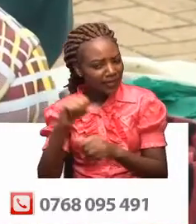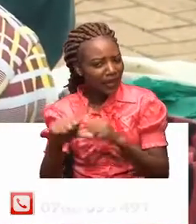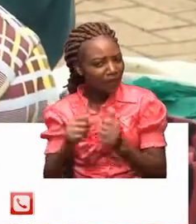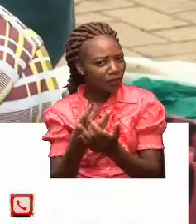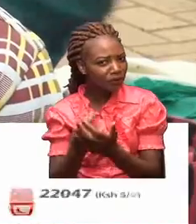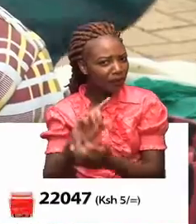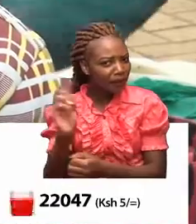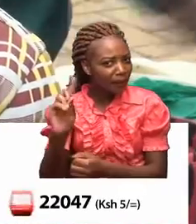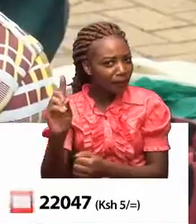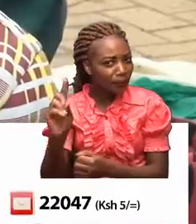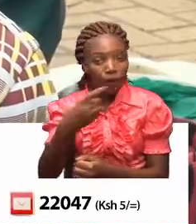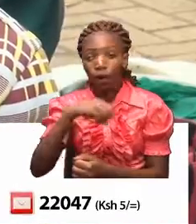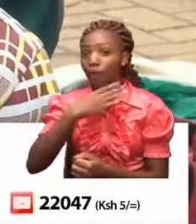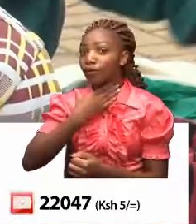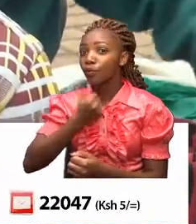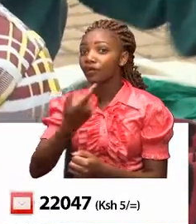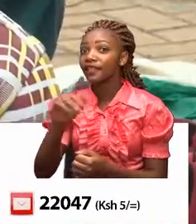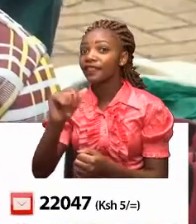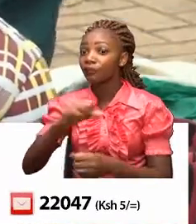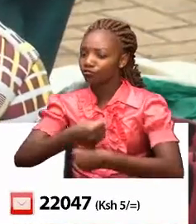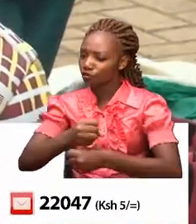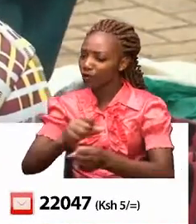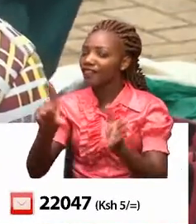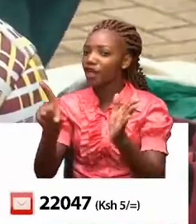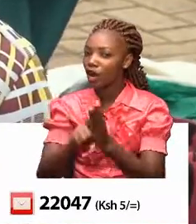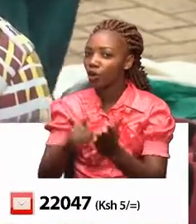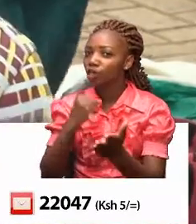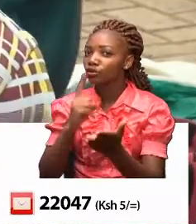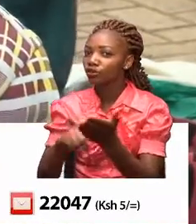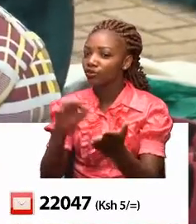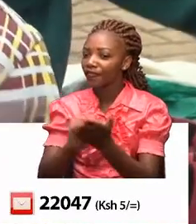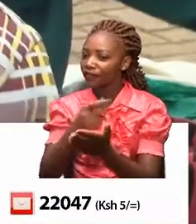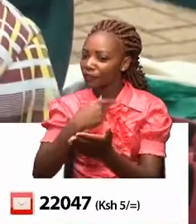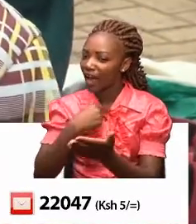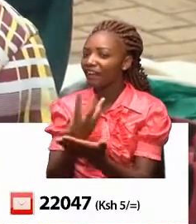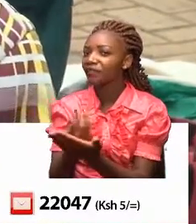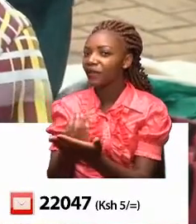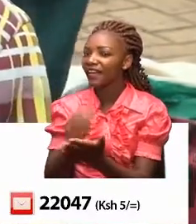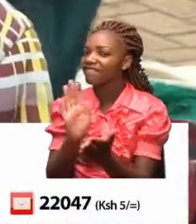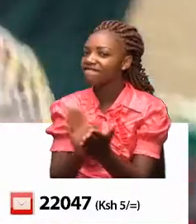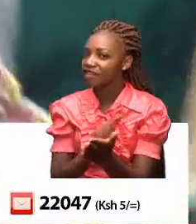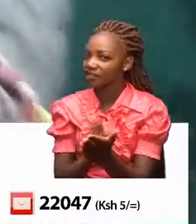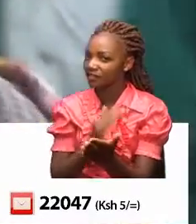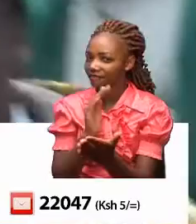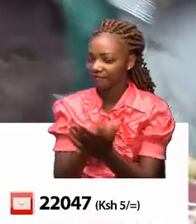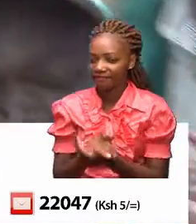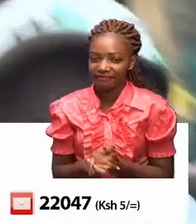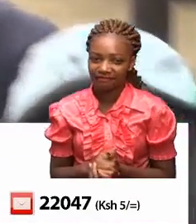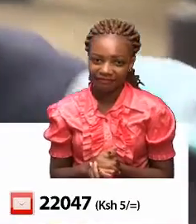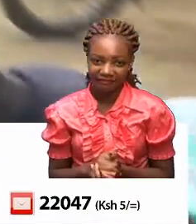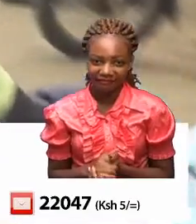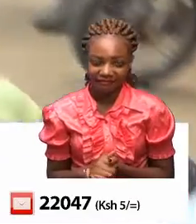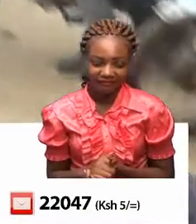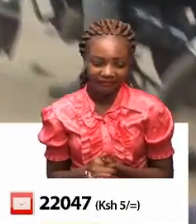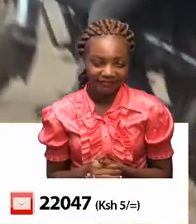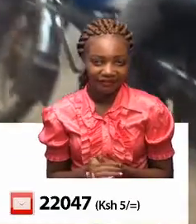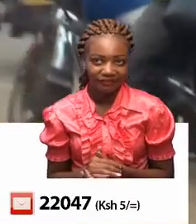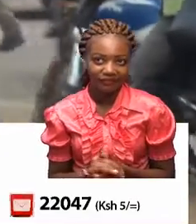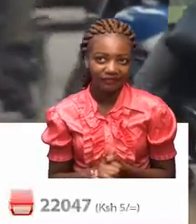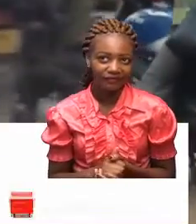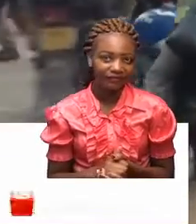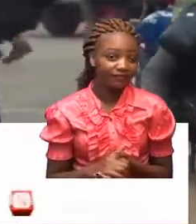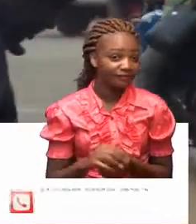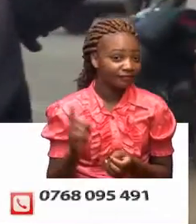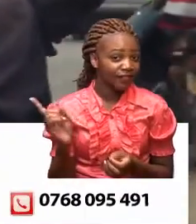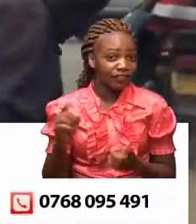hivyo tunataka watengeneze hiyo sheria ili tuweze kupata capital kwa haraka. Naam, hayo ni kutoka